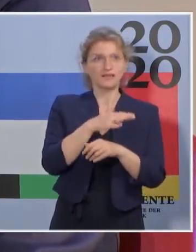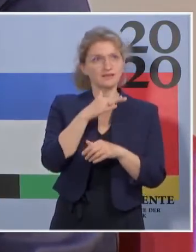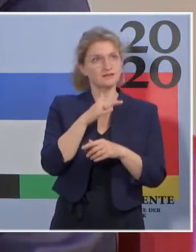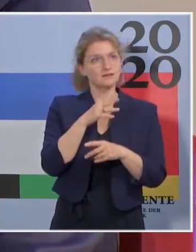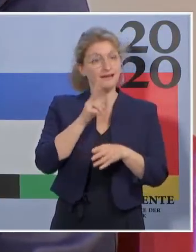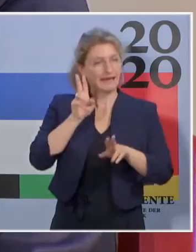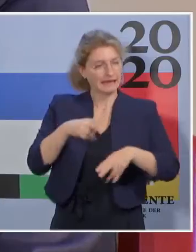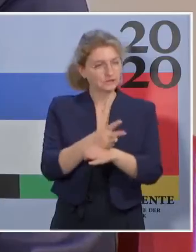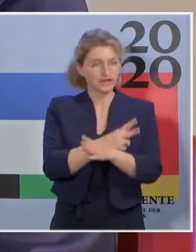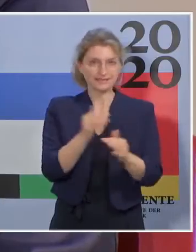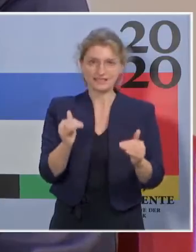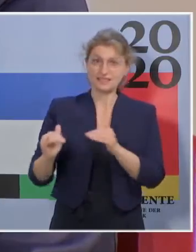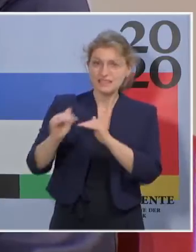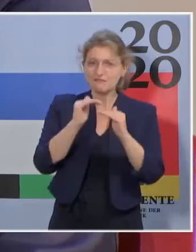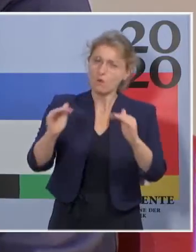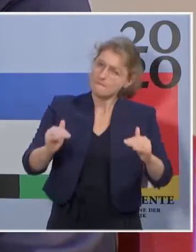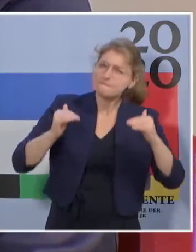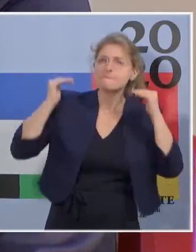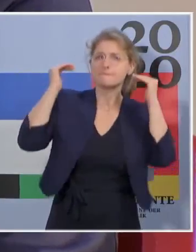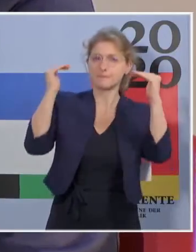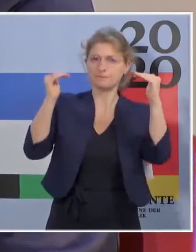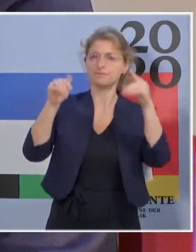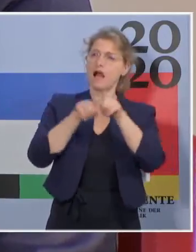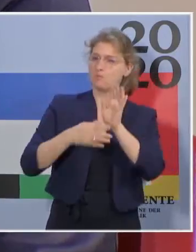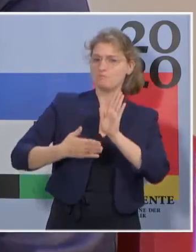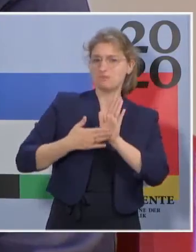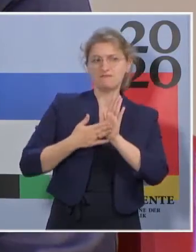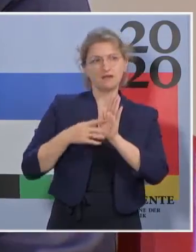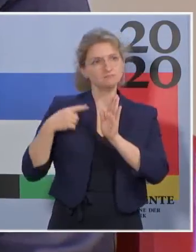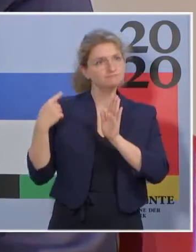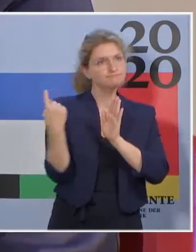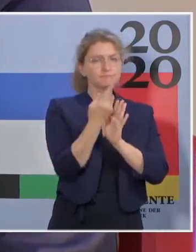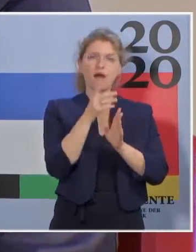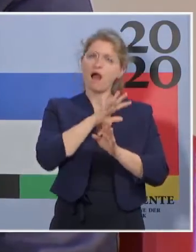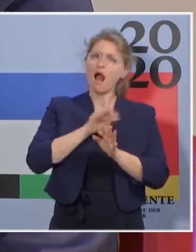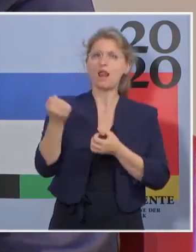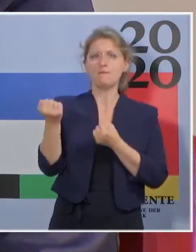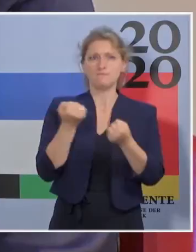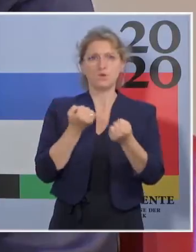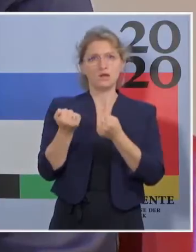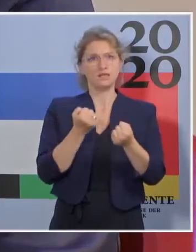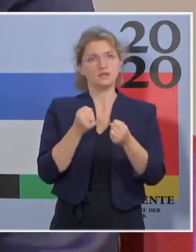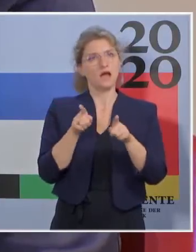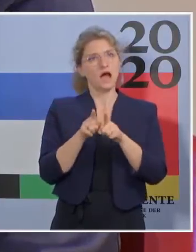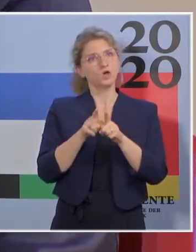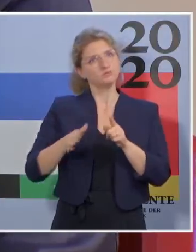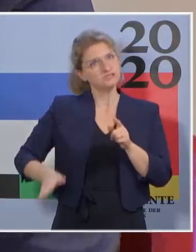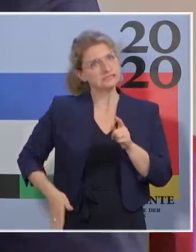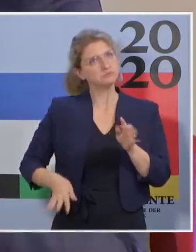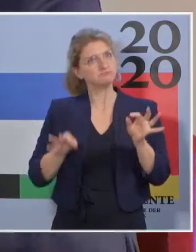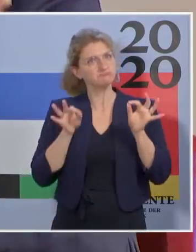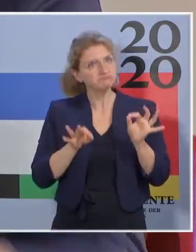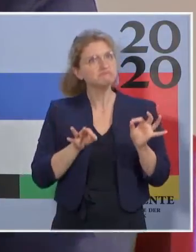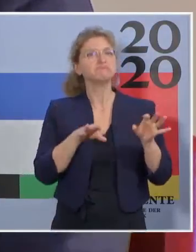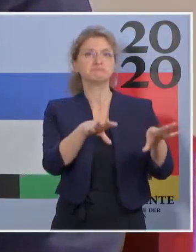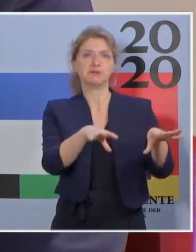Niveau mit diesem Erkenntnis wieder bewiesen und vor allem auch mit der Disziplin, wie alle Politiker letztlich das akzeptiert haben und diese